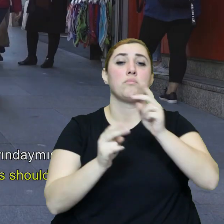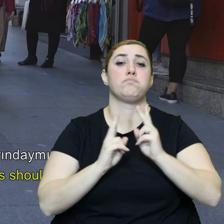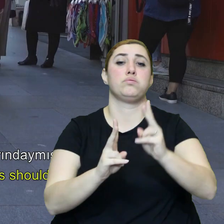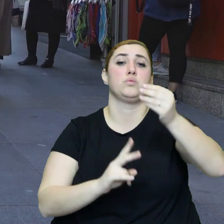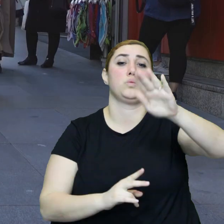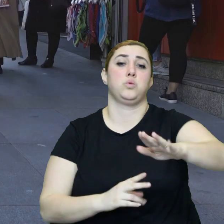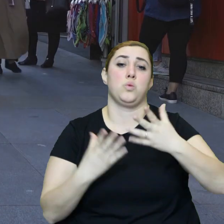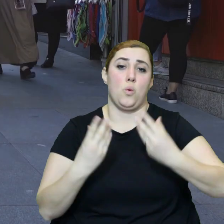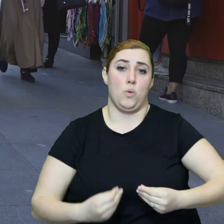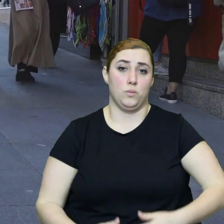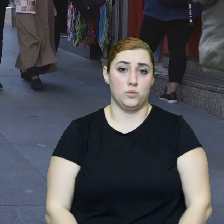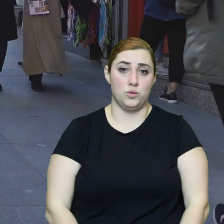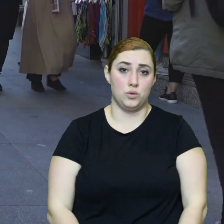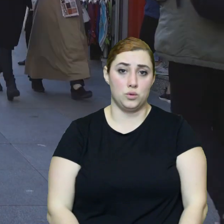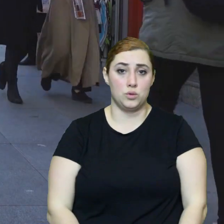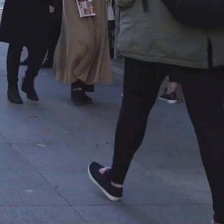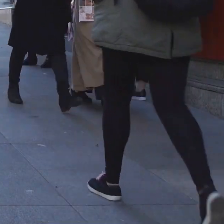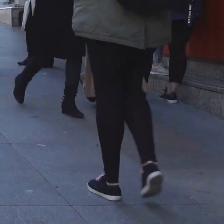omuzlarındaymış.